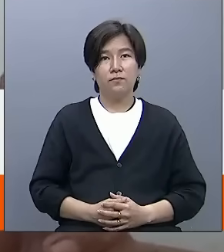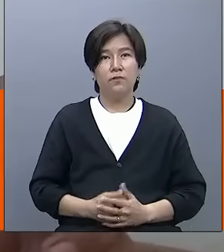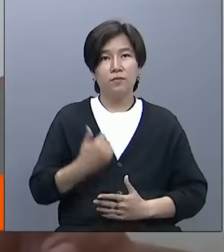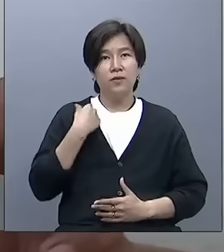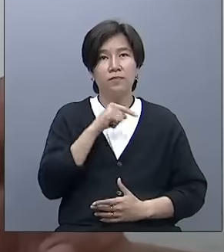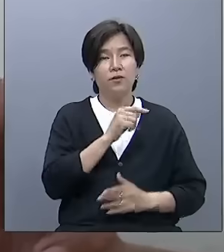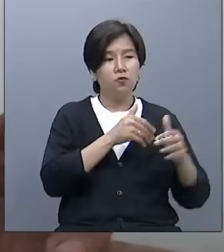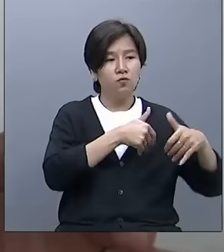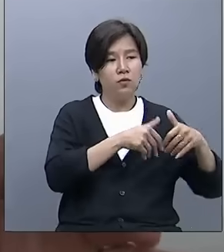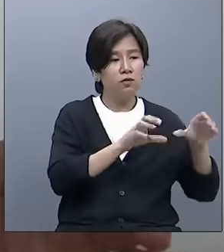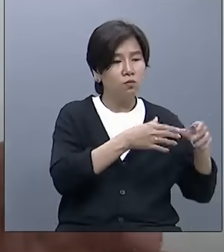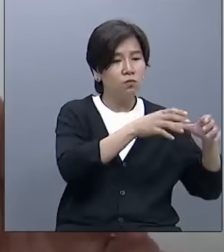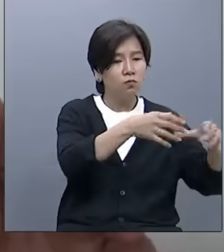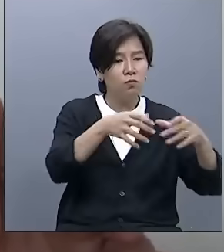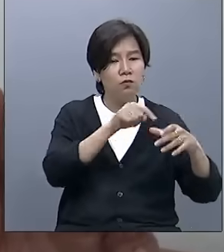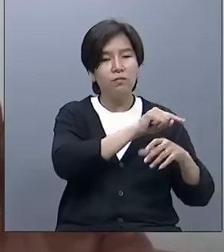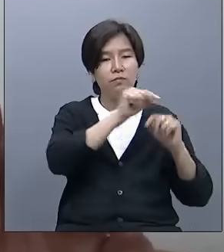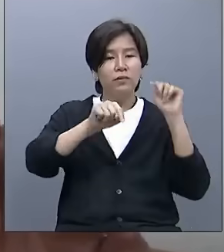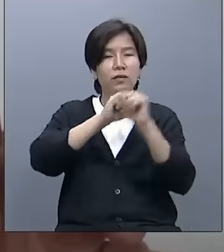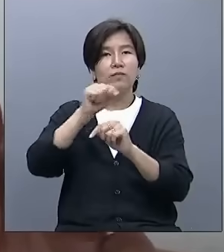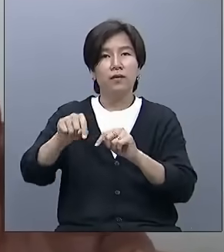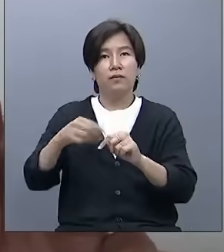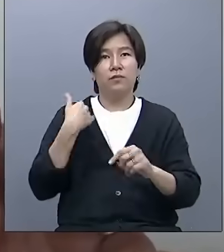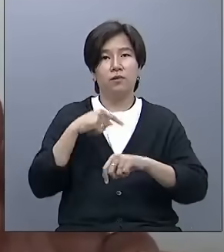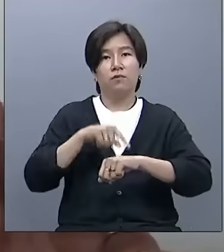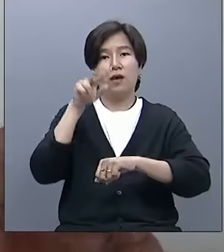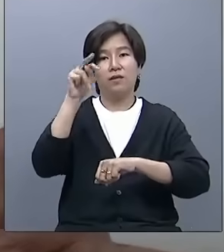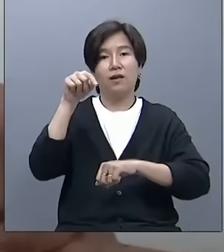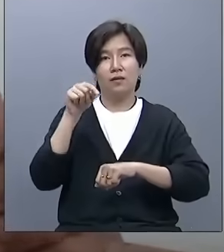วลชนเข้าไปแต่ละพื้นที่ใครสะดวกก็ไปรอกันก่อนเลยนัดจุดนัดหมายอยู่ที่ในกรุงเทพครับ